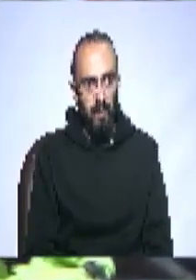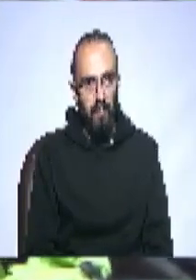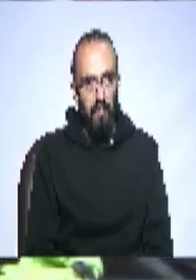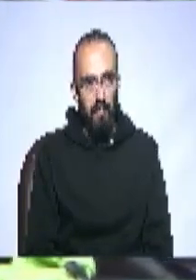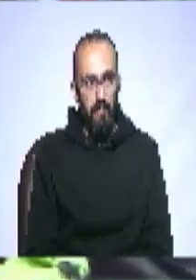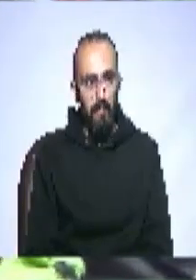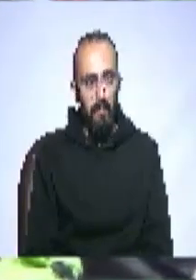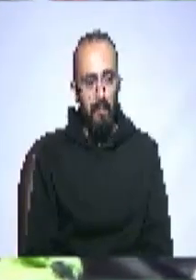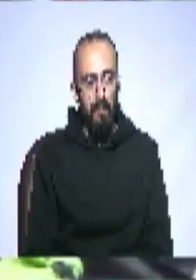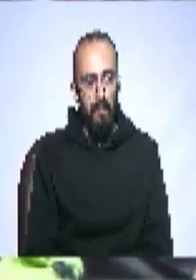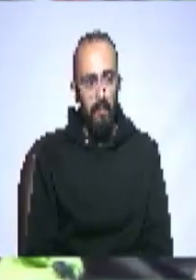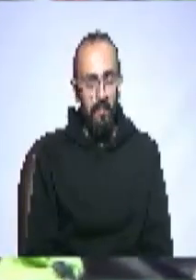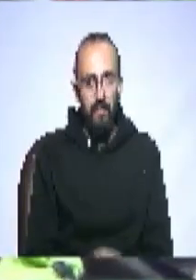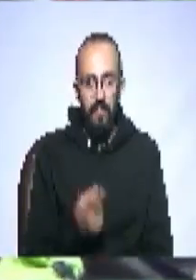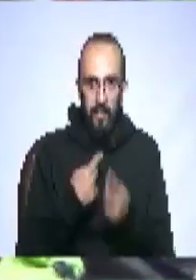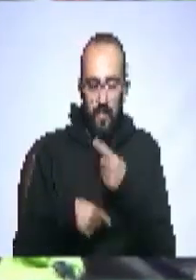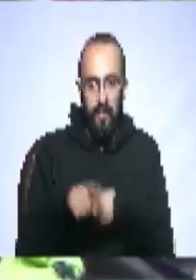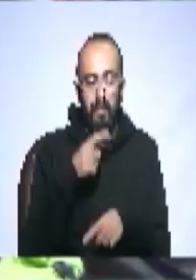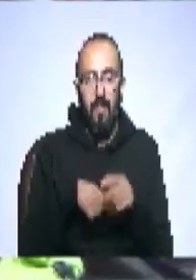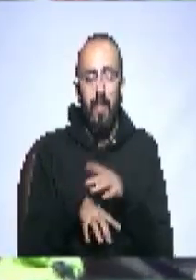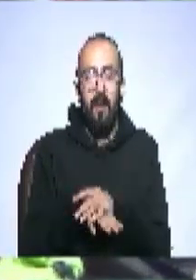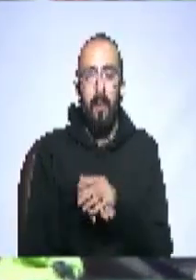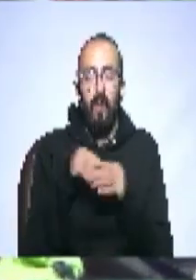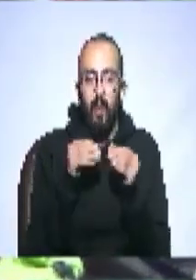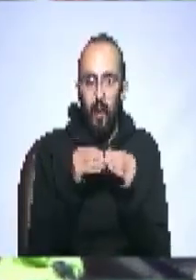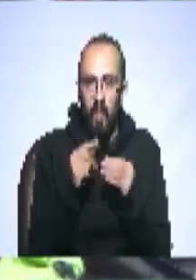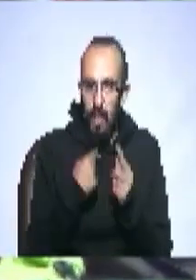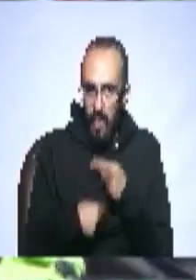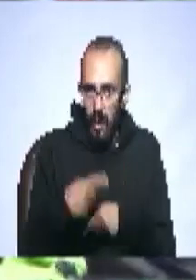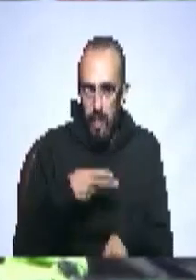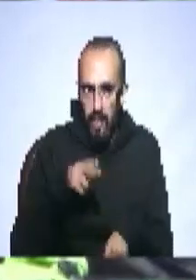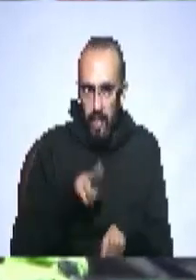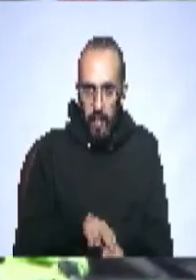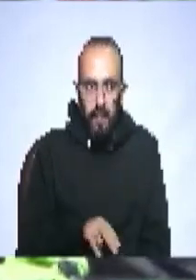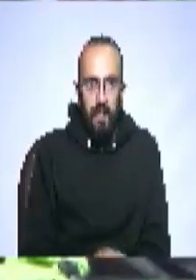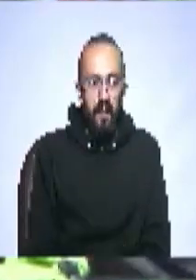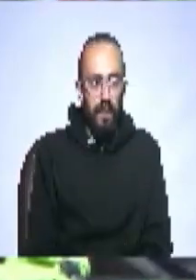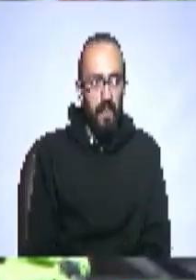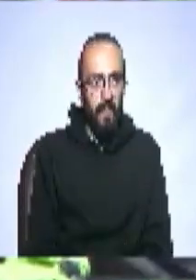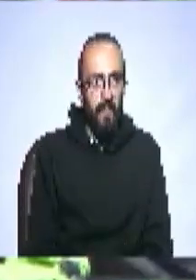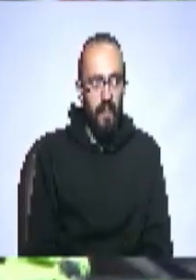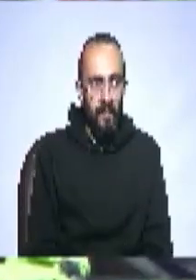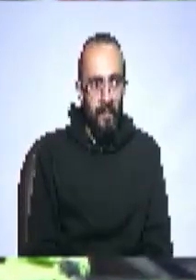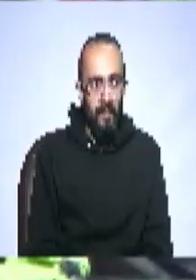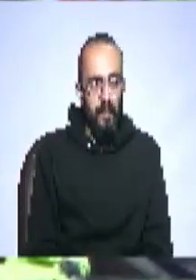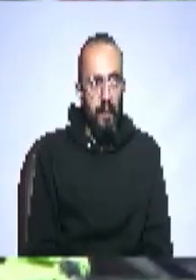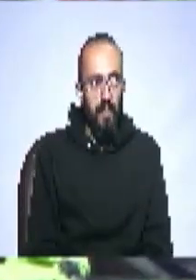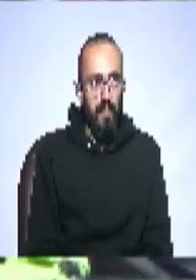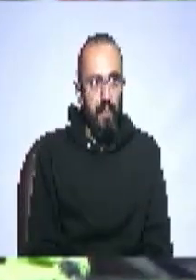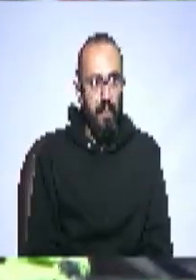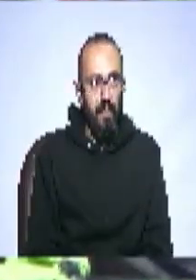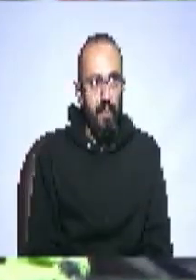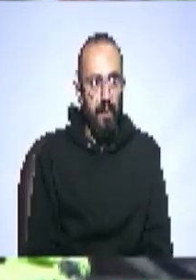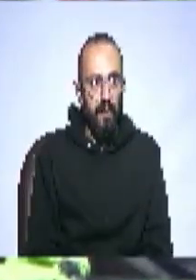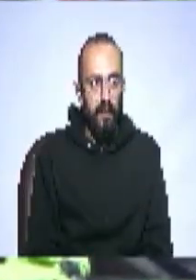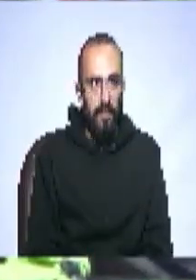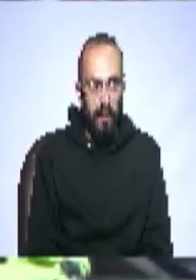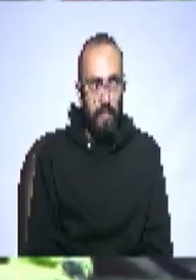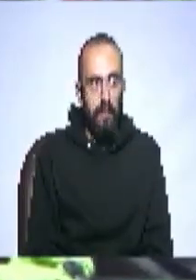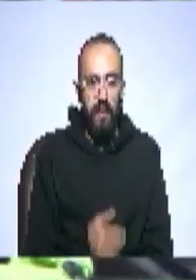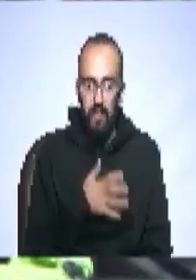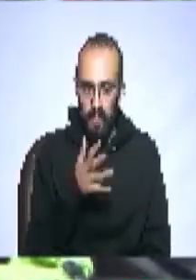حلو كده. حلو قوي يا شيف. احنا هنراجع مع الناس احنا عملنا ايه، وهتقول لنا بقى عملنا ايه النهارده. هنشرح ونتكلم مع